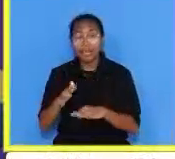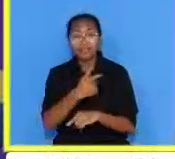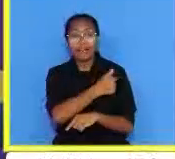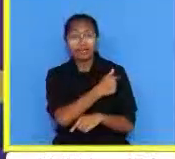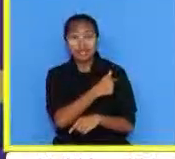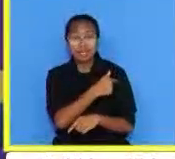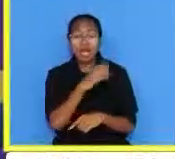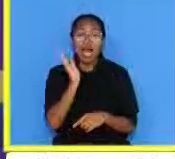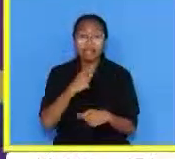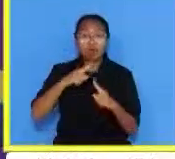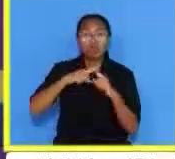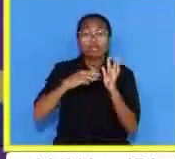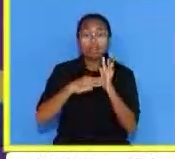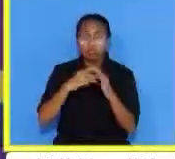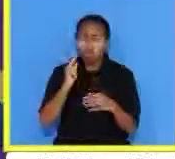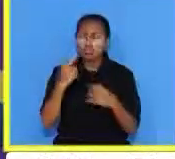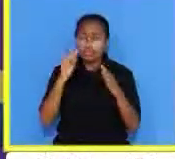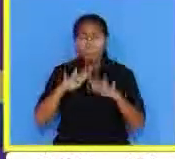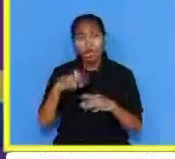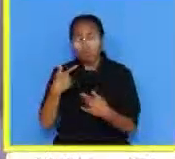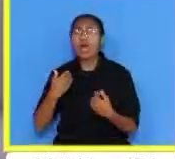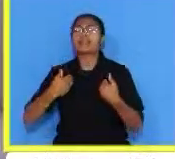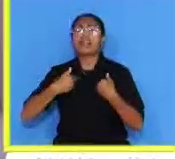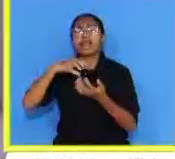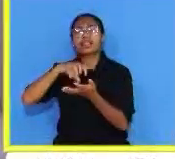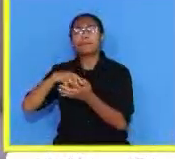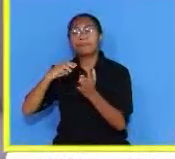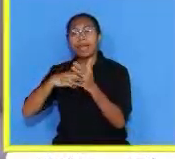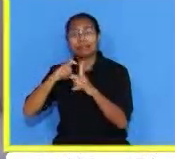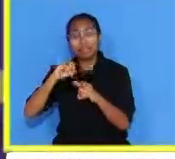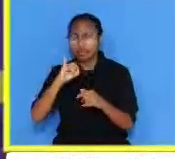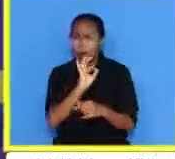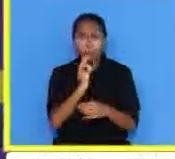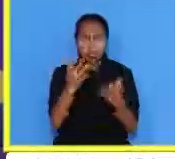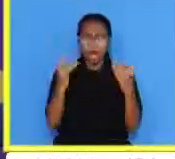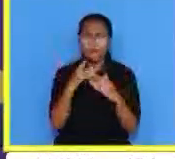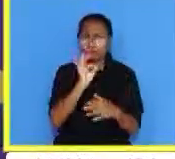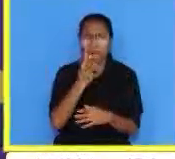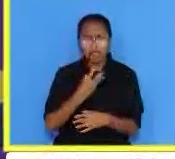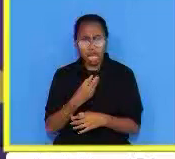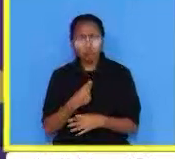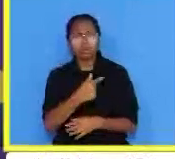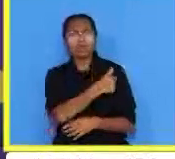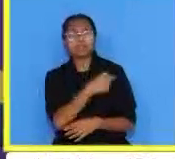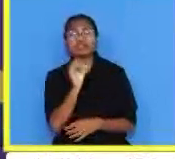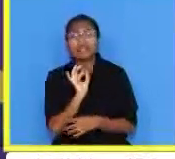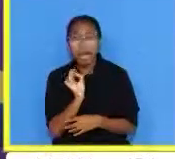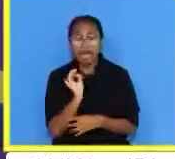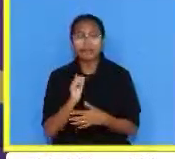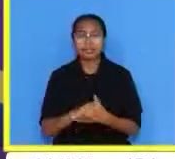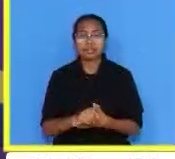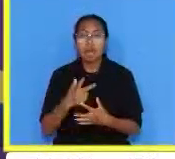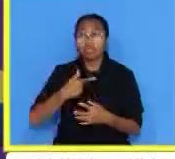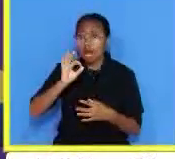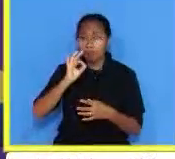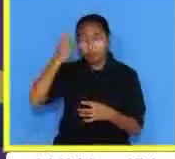vaksinasi ada tim medis yang akan Ya. memastikan kondisi kesehatan kita. Jadi Benar. masyarakat jangan takut untuk divaksin ya, Benar. jangan memfonis Ya. diri bahwa saya tidak bisa divaksin karena